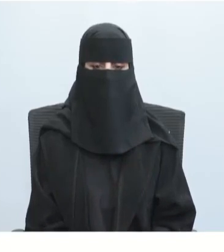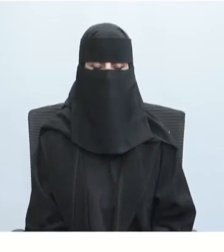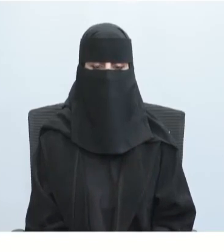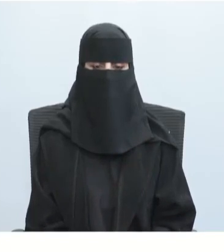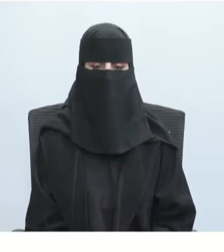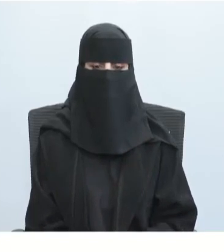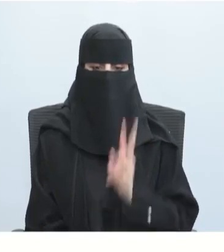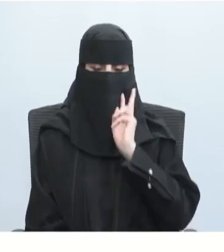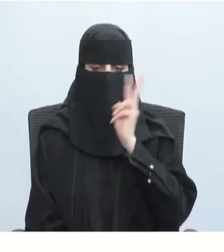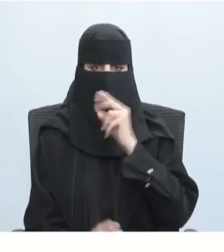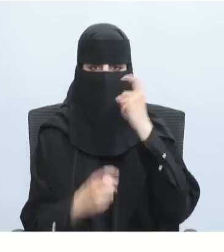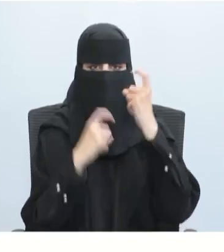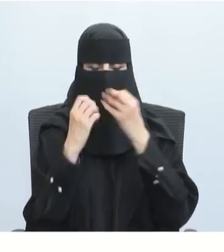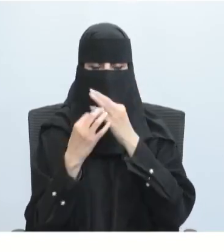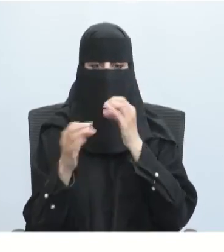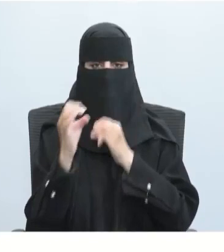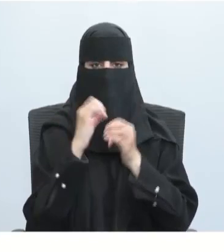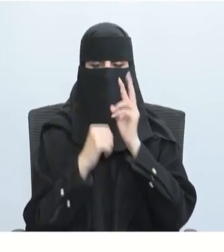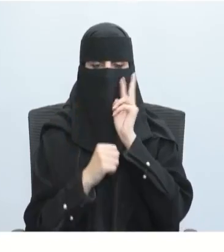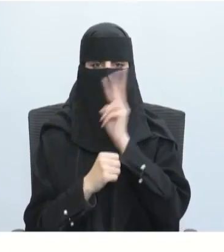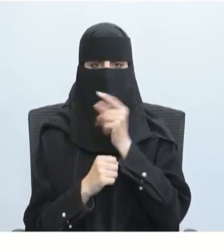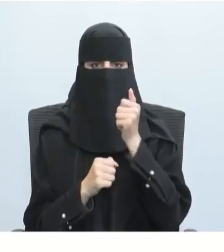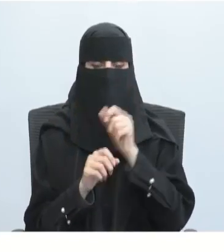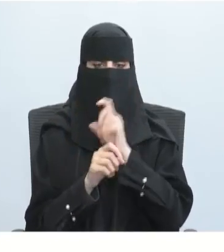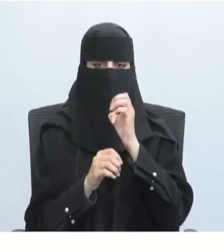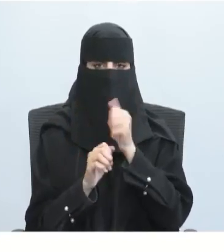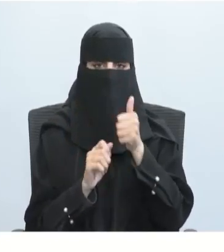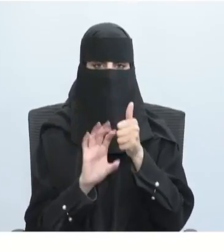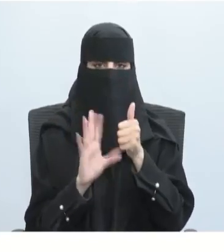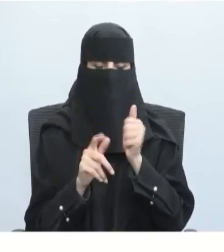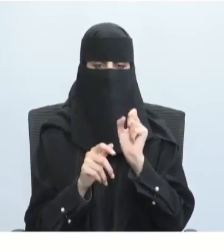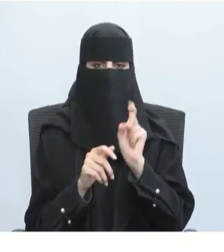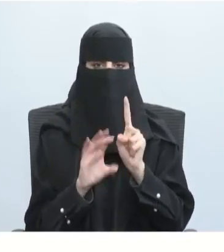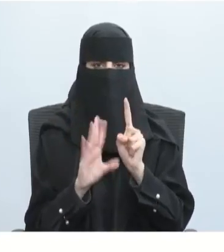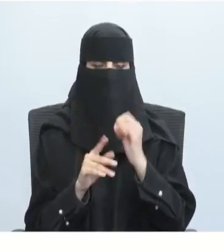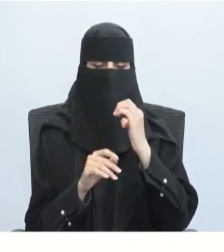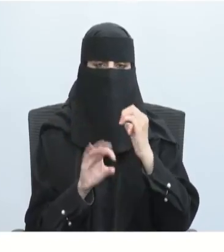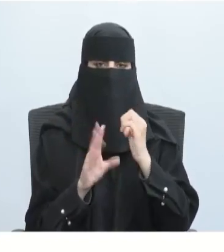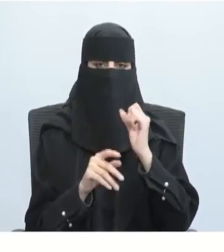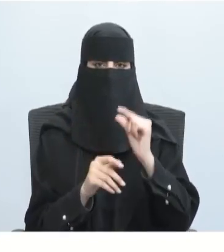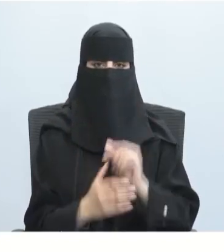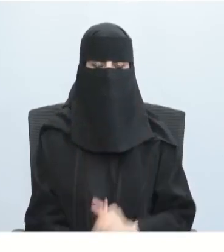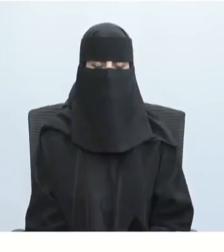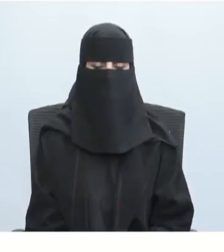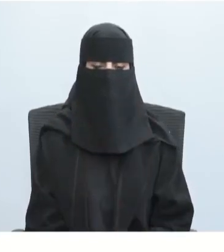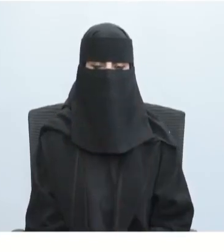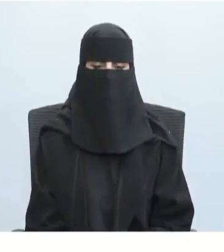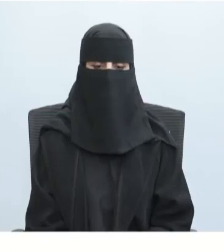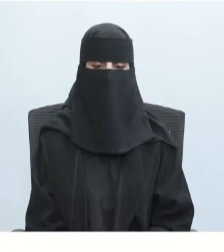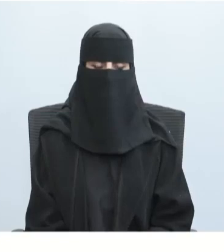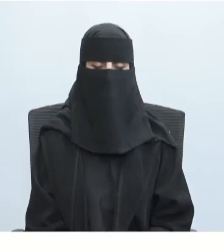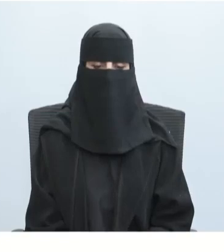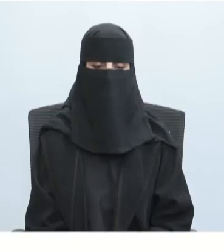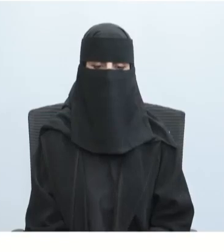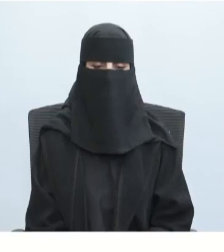المبالغ ام القيمه المستقبليه لسلسله مبالغ ام القيمه المستقبليه لمبلغ واحد